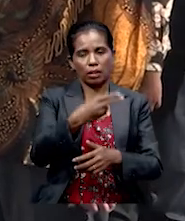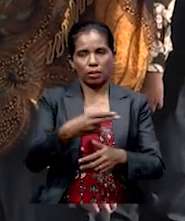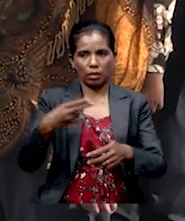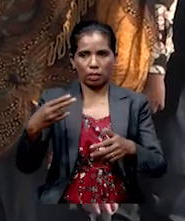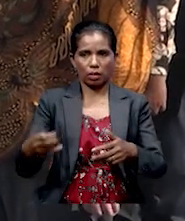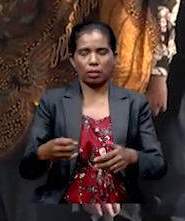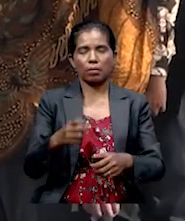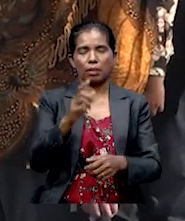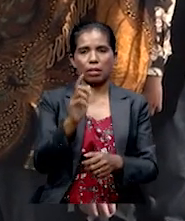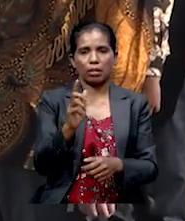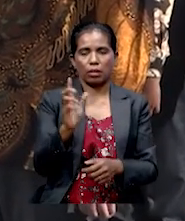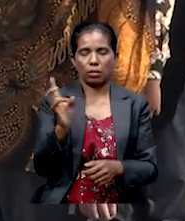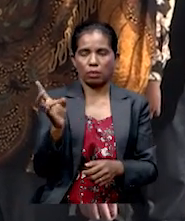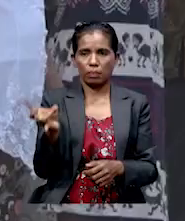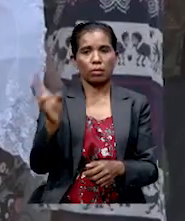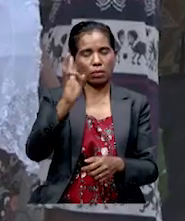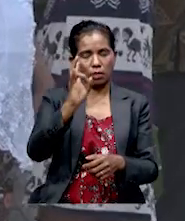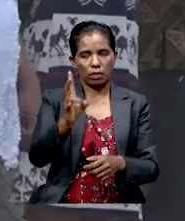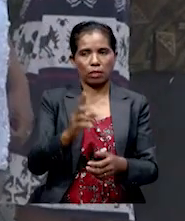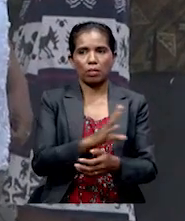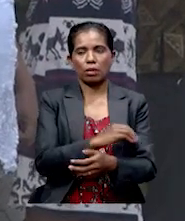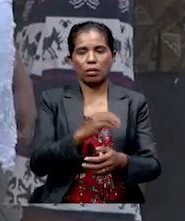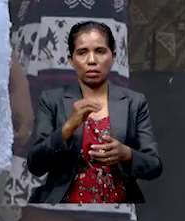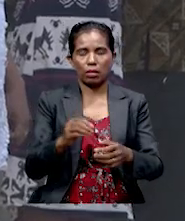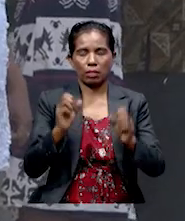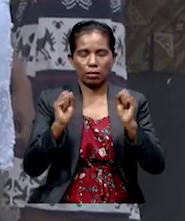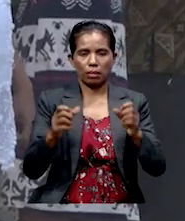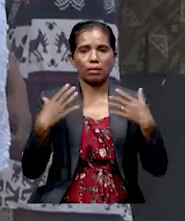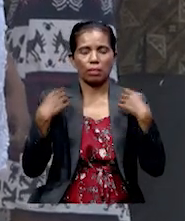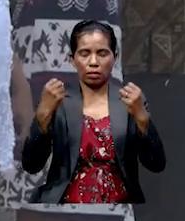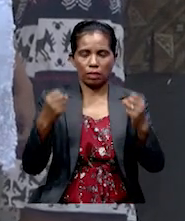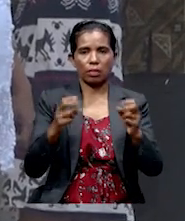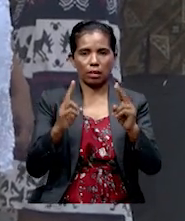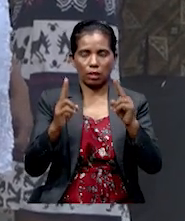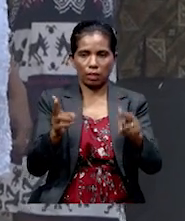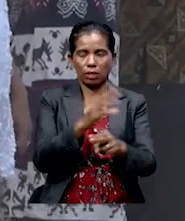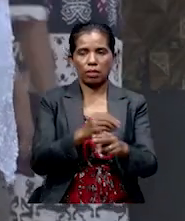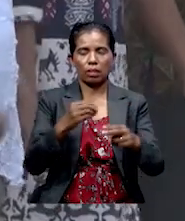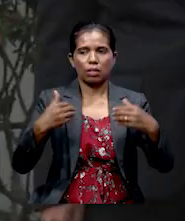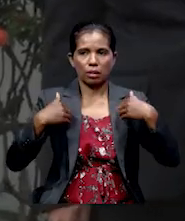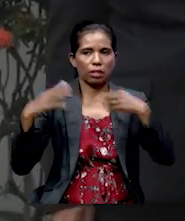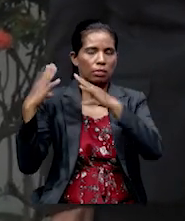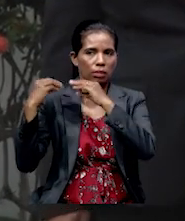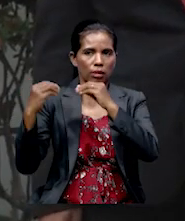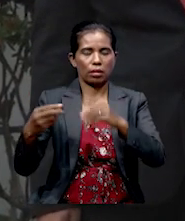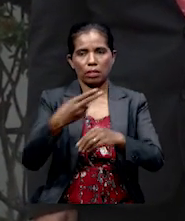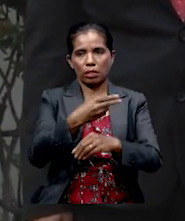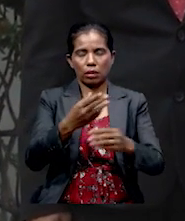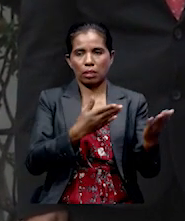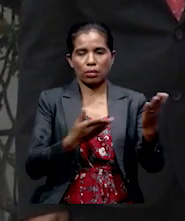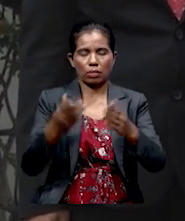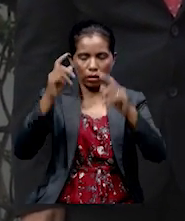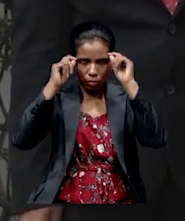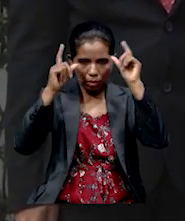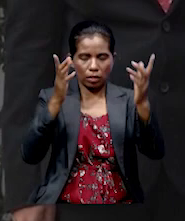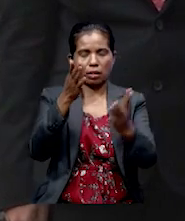nulu resing hitu nebeho tema pulih lebih cepat, bangkit lebih kuat hateten, ia esperansa Indonesia seluruh Timor Leste tam